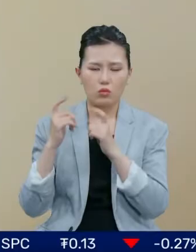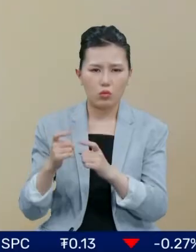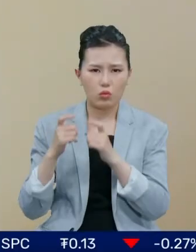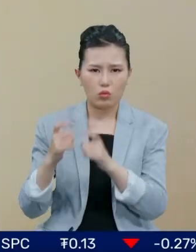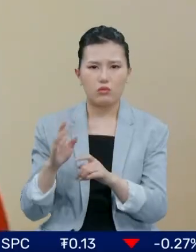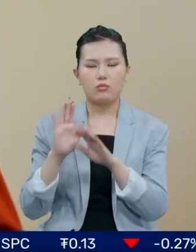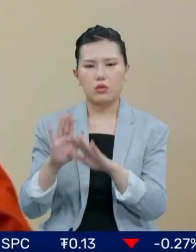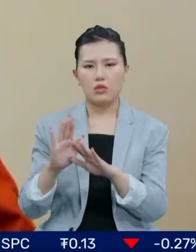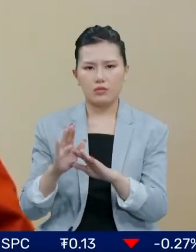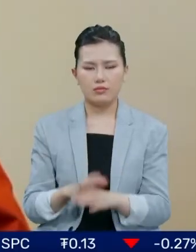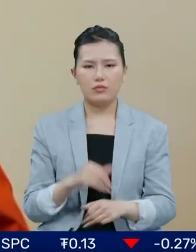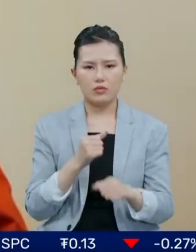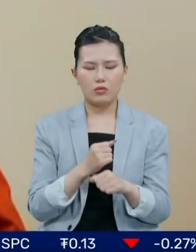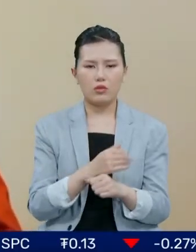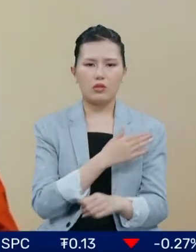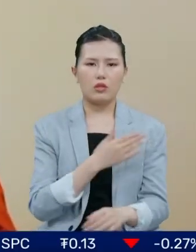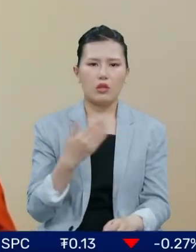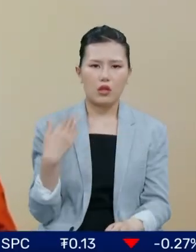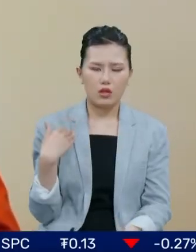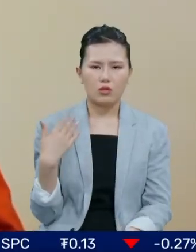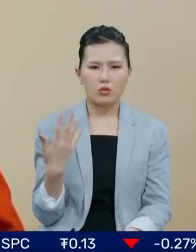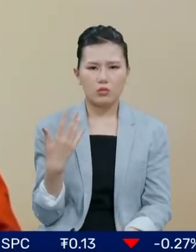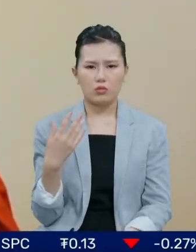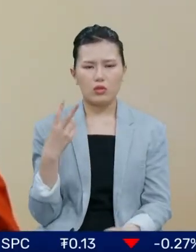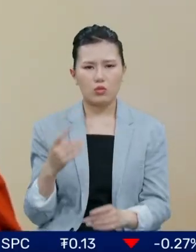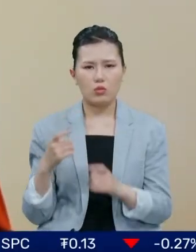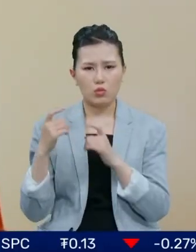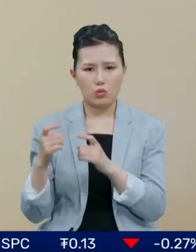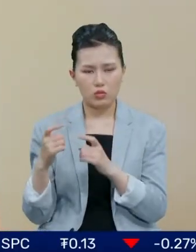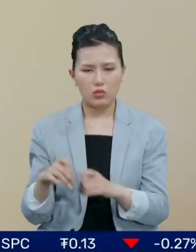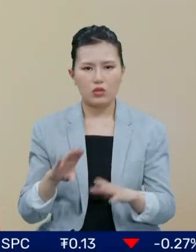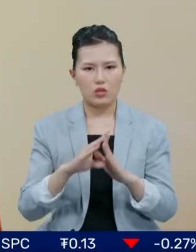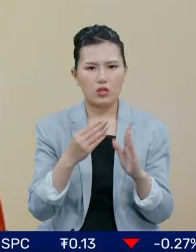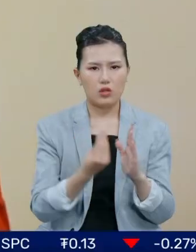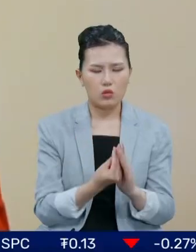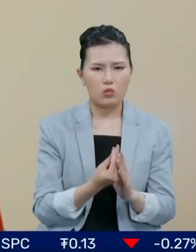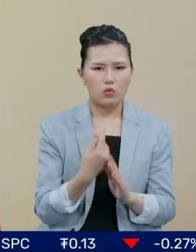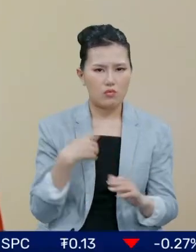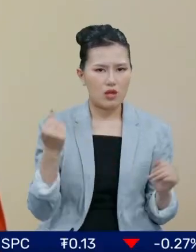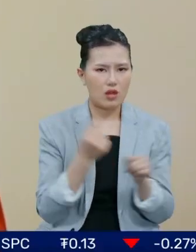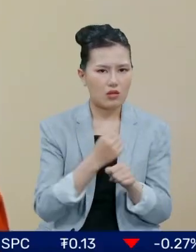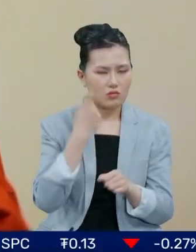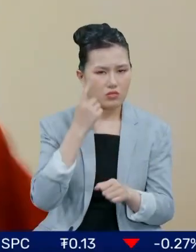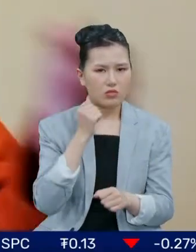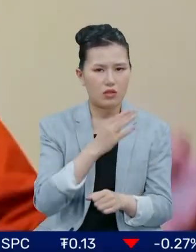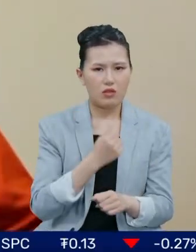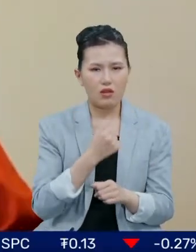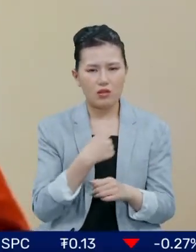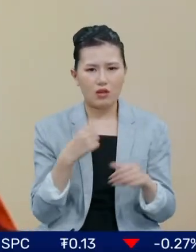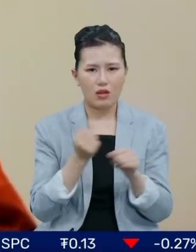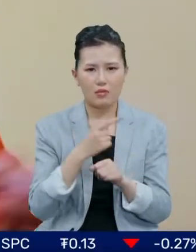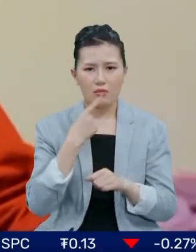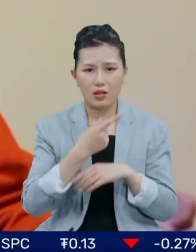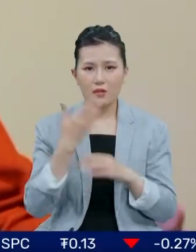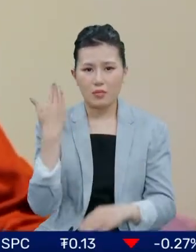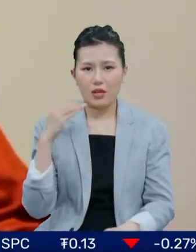гүйцэтгэх ажиллаар одоо ингээд яваад одоо ингээд ар гэрхний маань алхамлцсан гэж замд хийжсэн тэр гүйцэтгэх ажил хийдэг тэр чимгээгийн